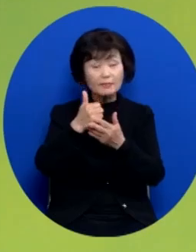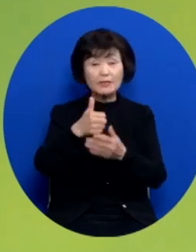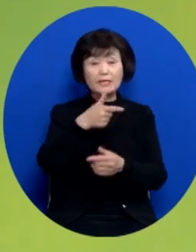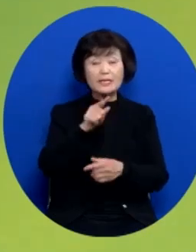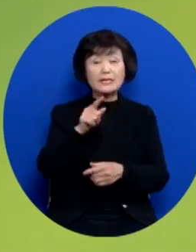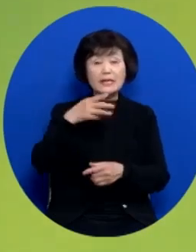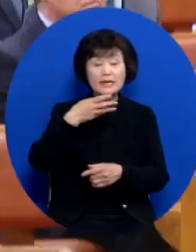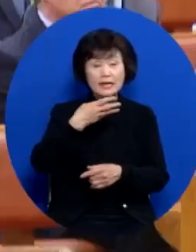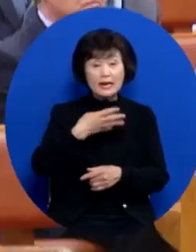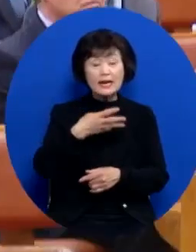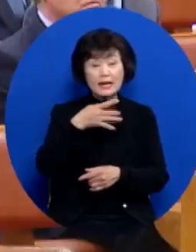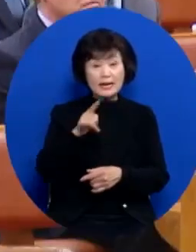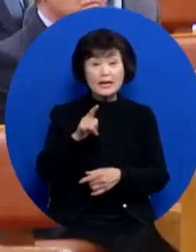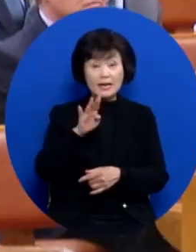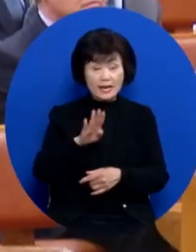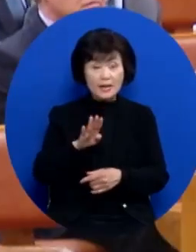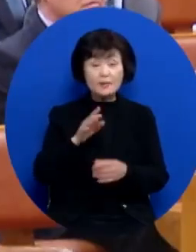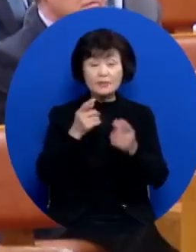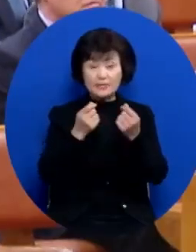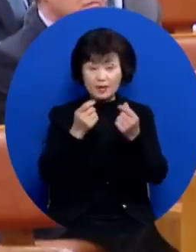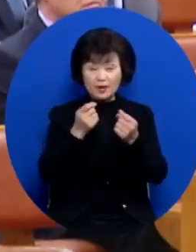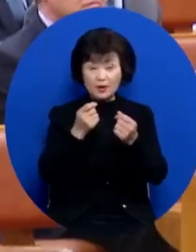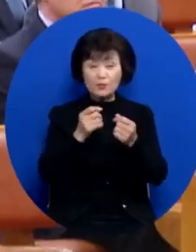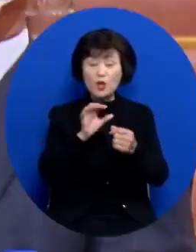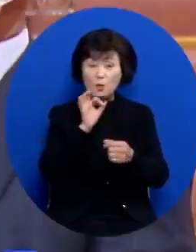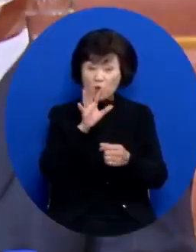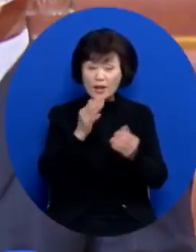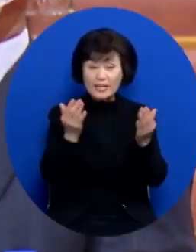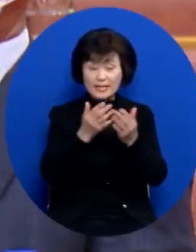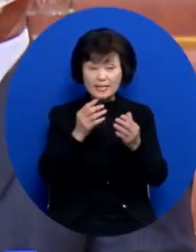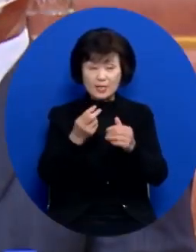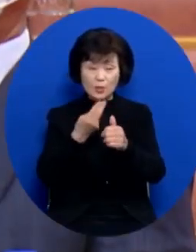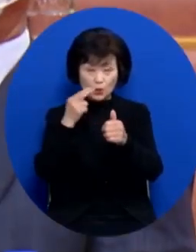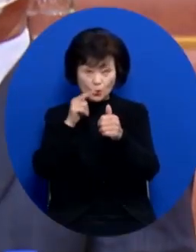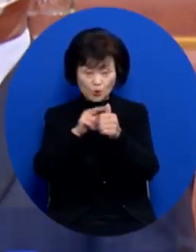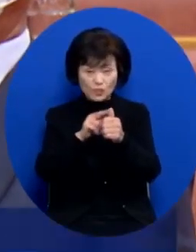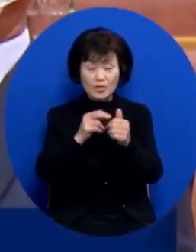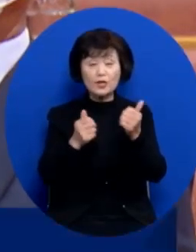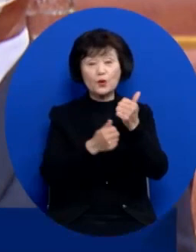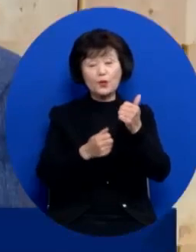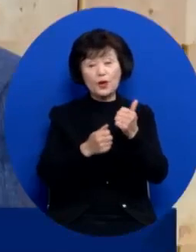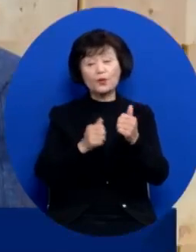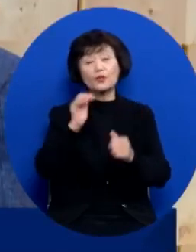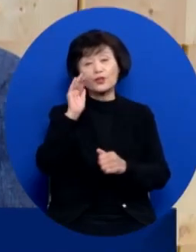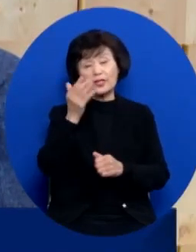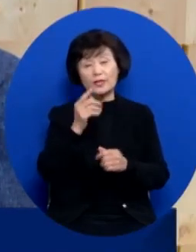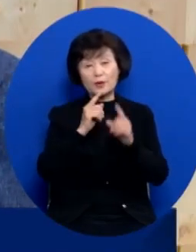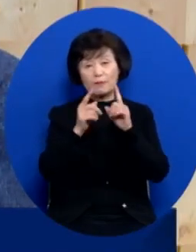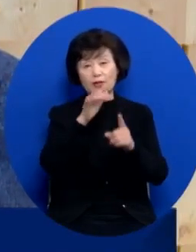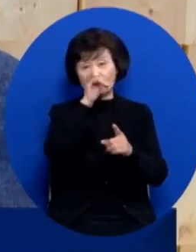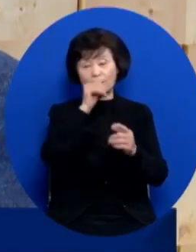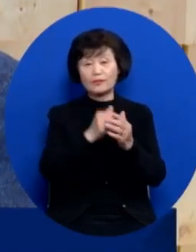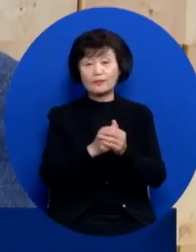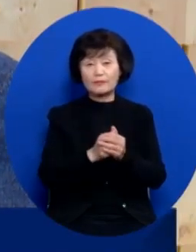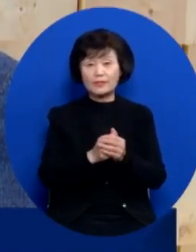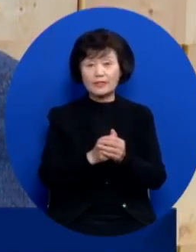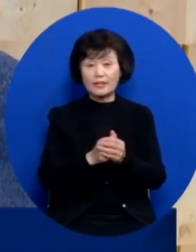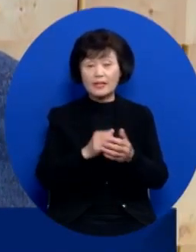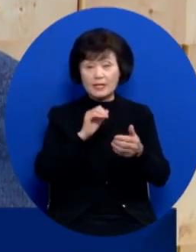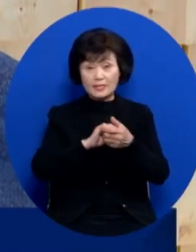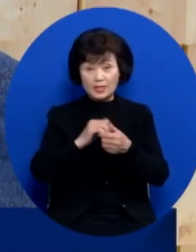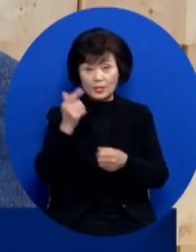일에 도전해서 승리하는 울산노회 회원들이 되길 바란다라고 말씀을 전했습니다. 울산노회 제87회 정기회에서